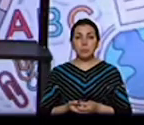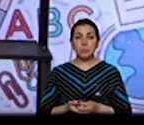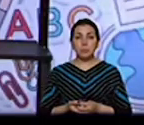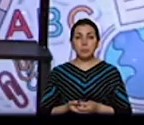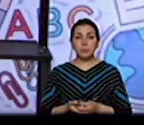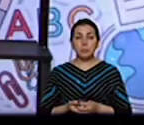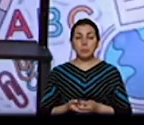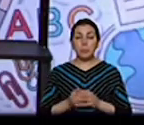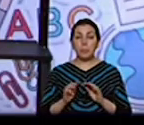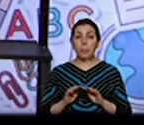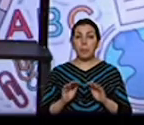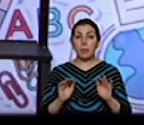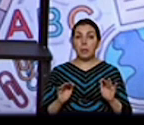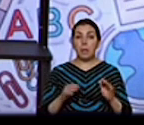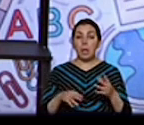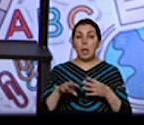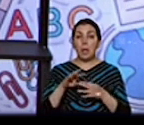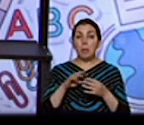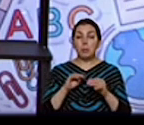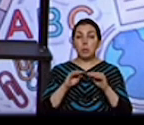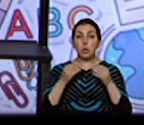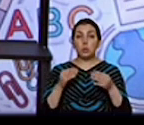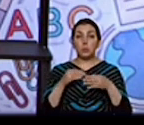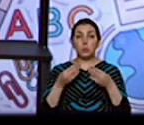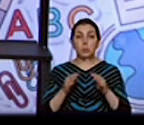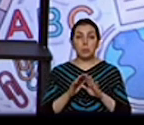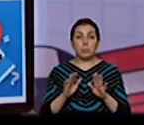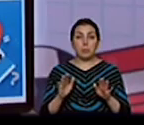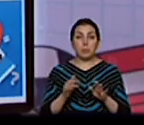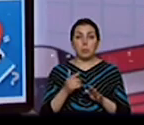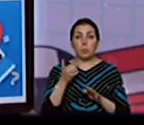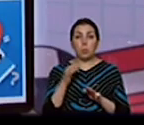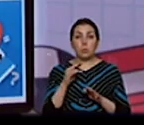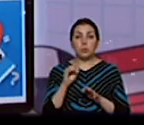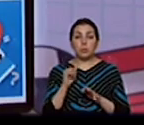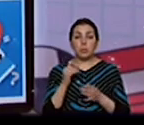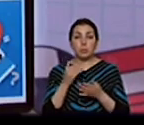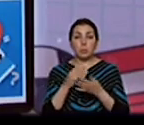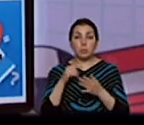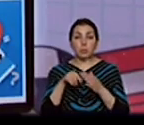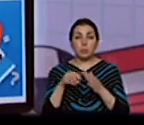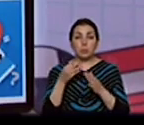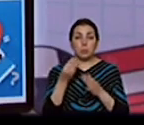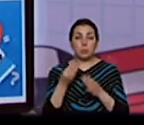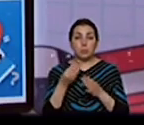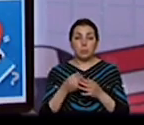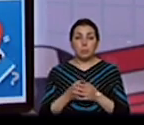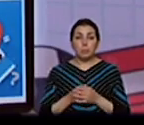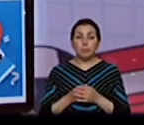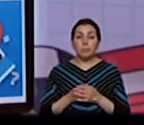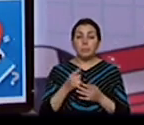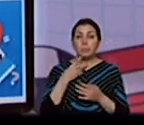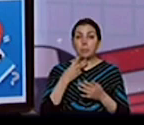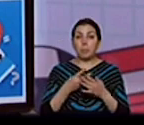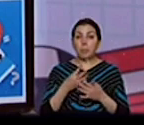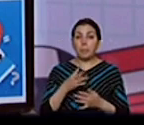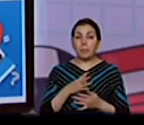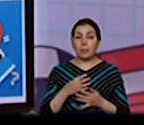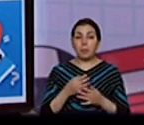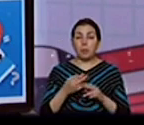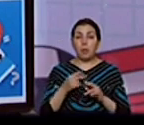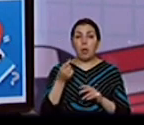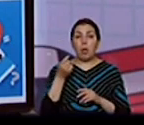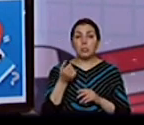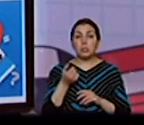Bolajonlar, hammasini ham ochiltirmaymiz, chunki g'unchasi bo'ladi gulni. Mana ko'rdingiz? Ozgina daqiqani